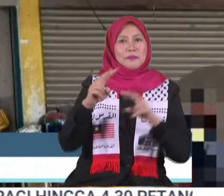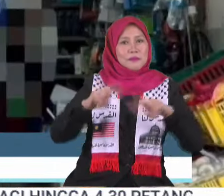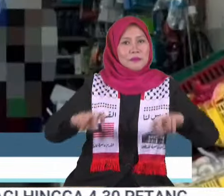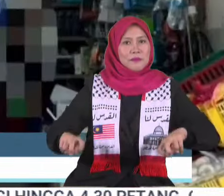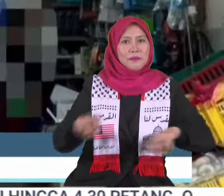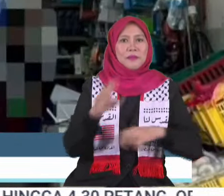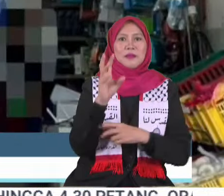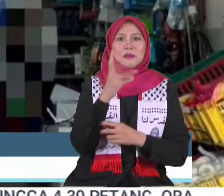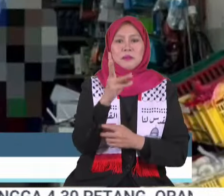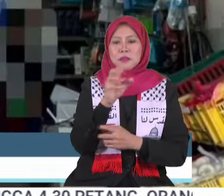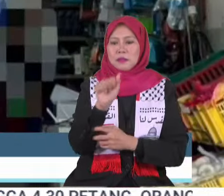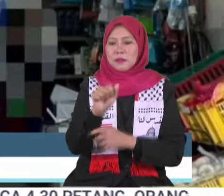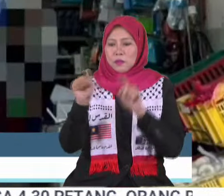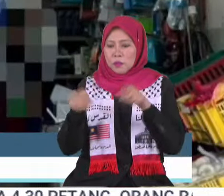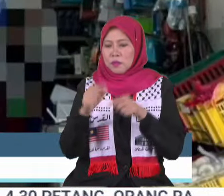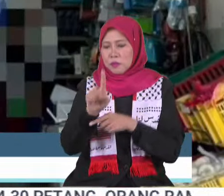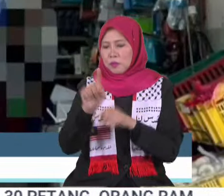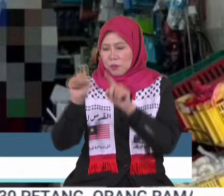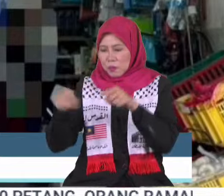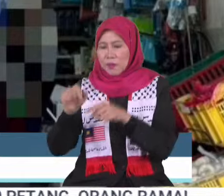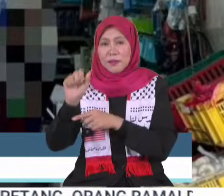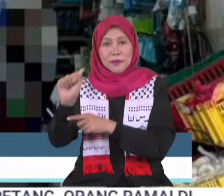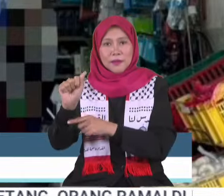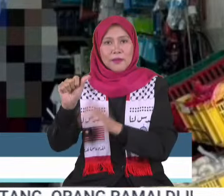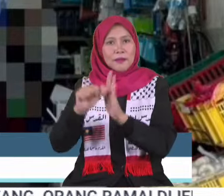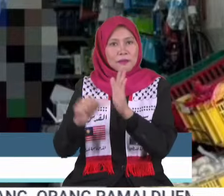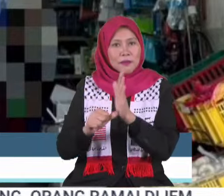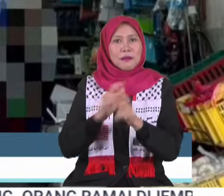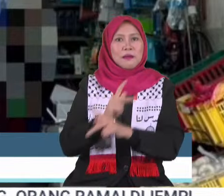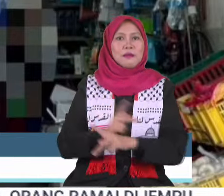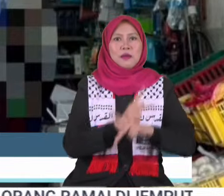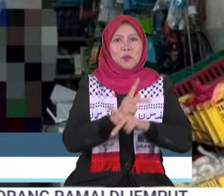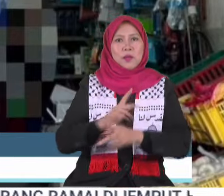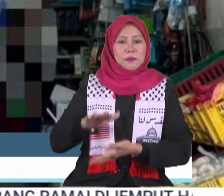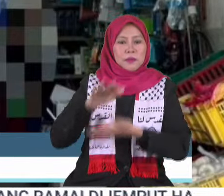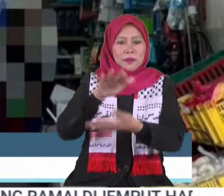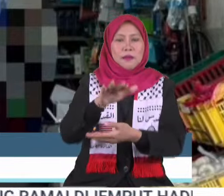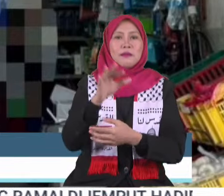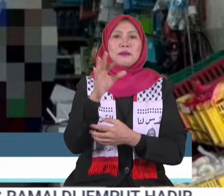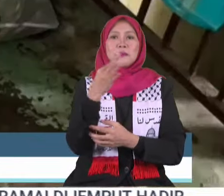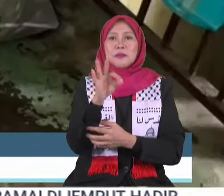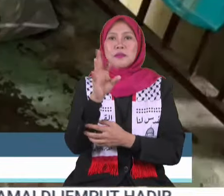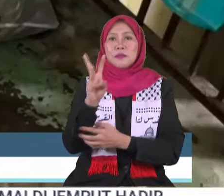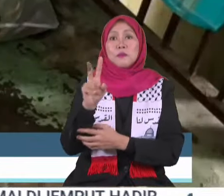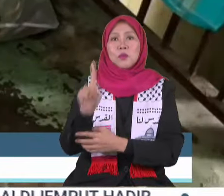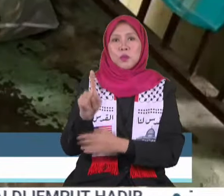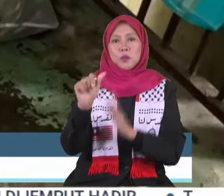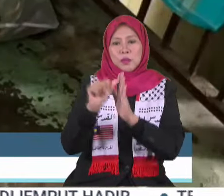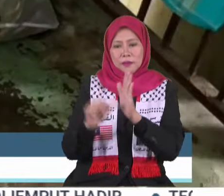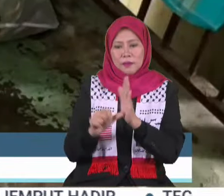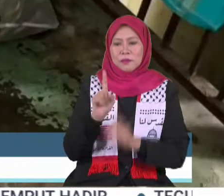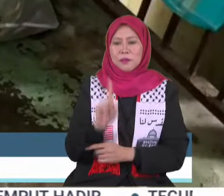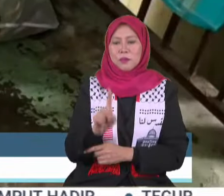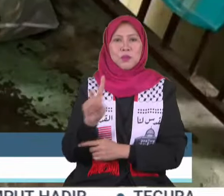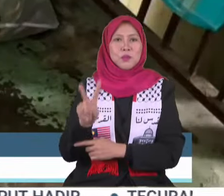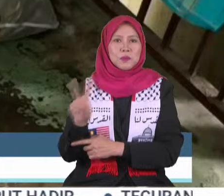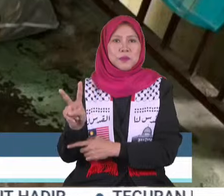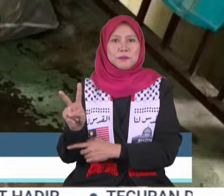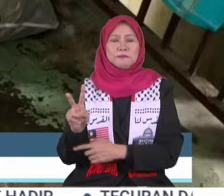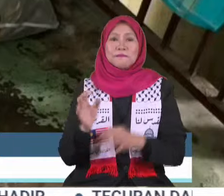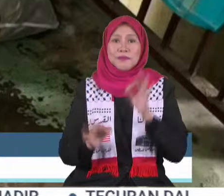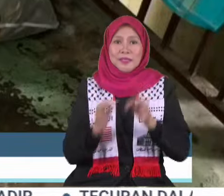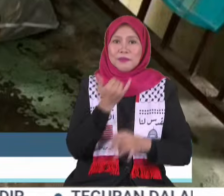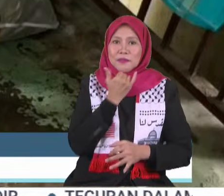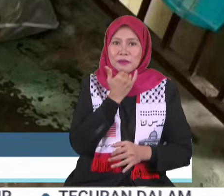Seksyen 16A-1-A Akta Kawalan Bekalan 1961 dalam kurungan Akta 122.